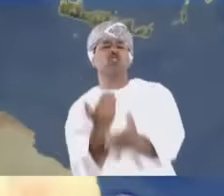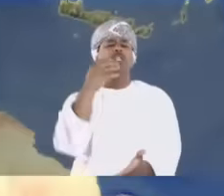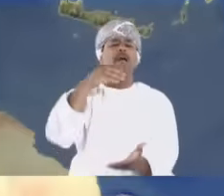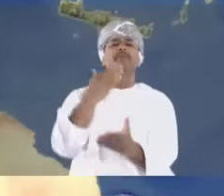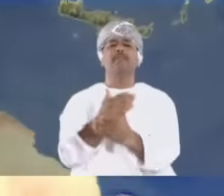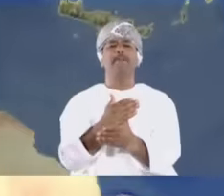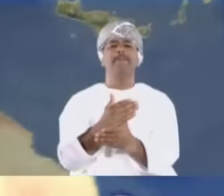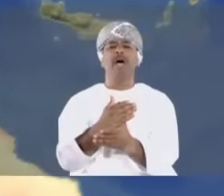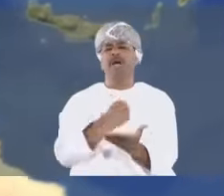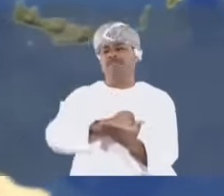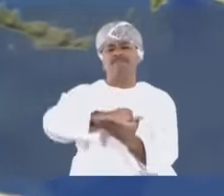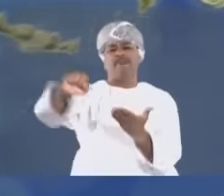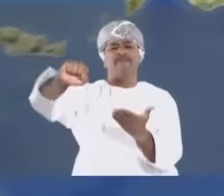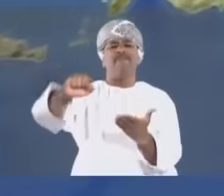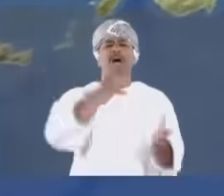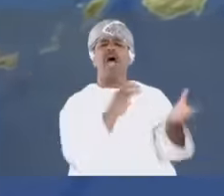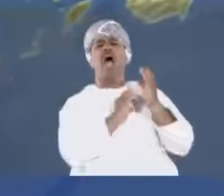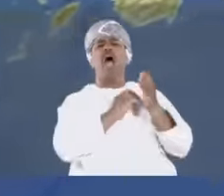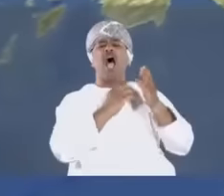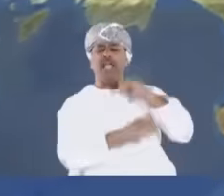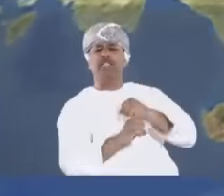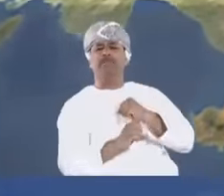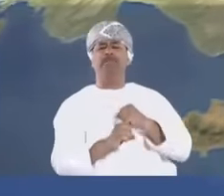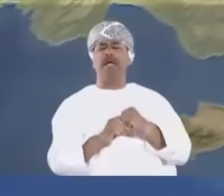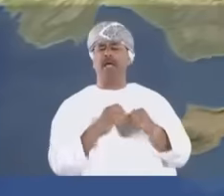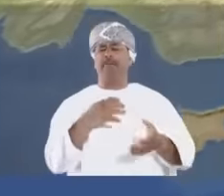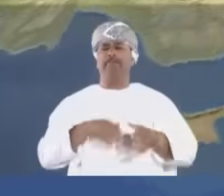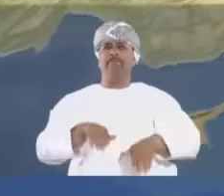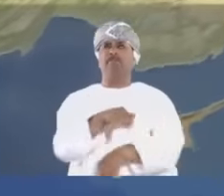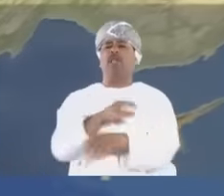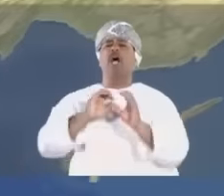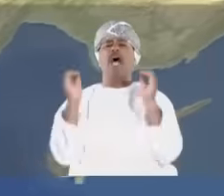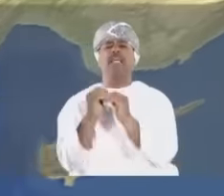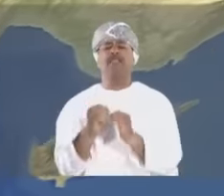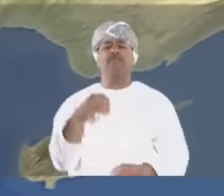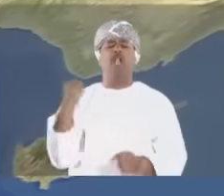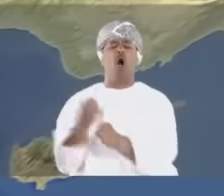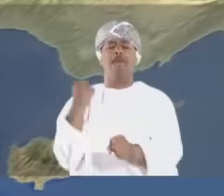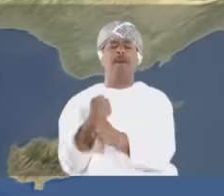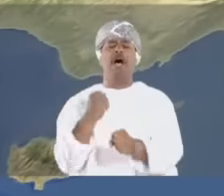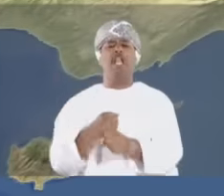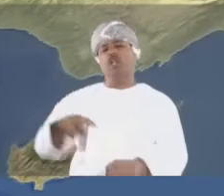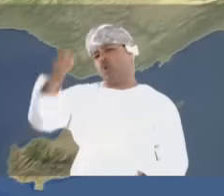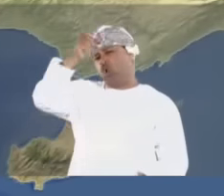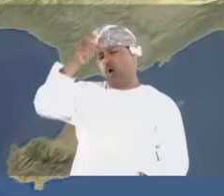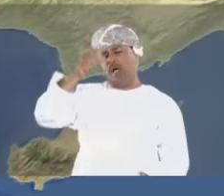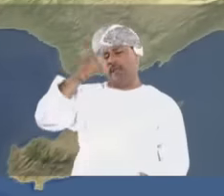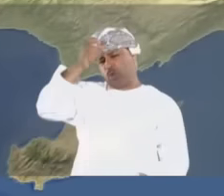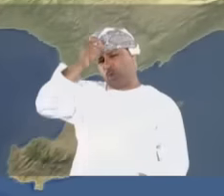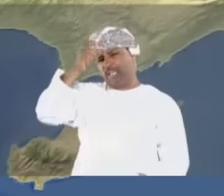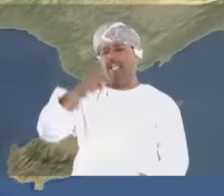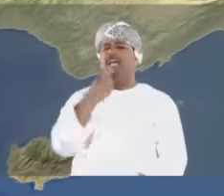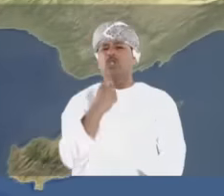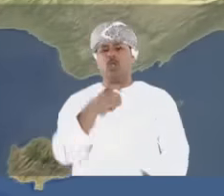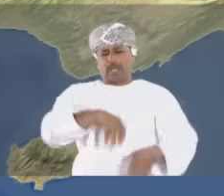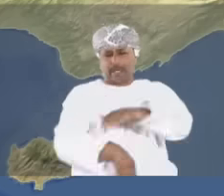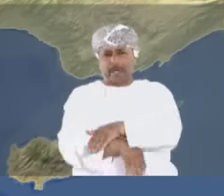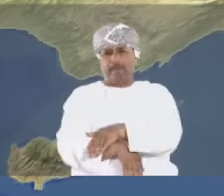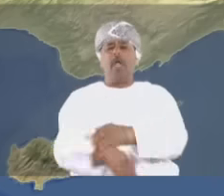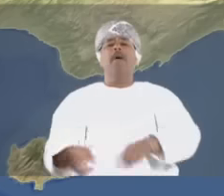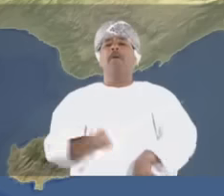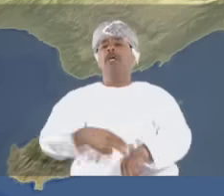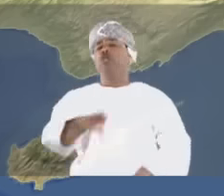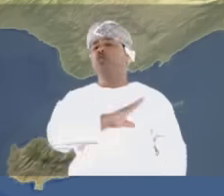لإخراج حزب العمال الكردستاني من مراكز المدن في جنوب شرق تركيا. وكان الجيش التركي قد أعلن